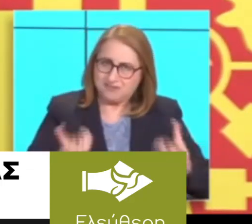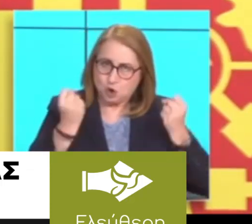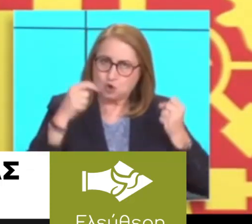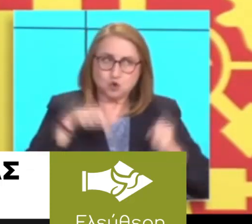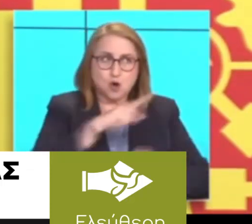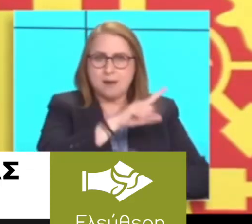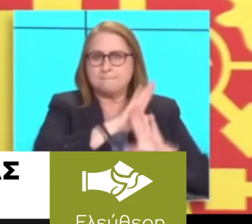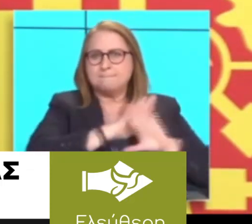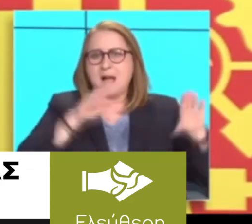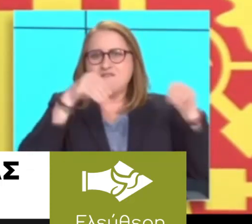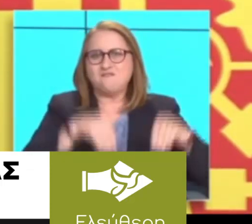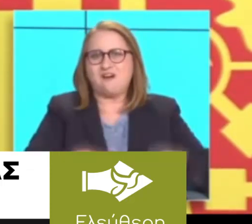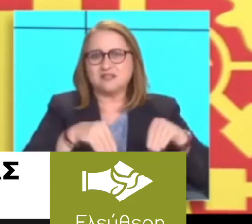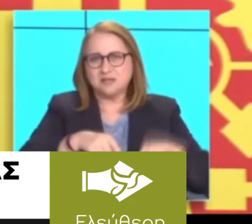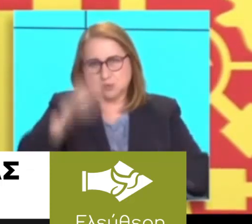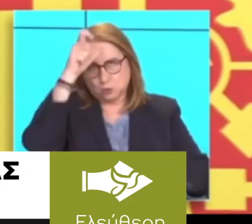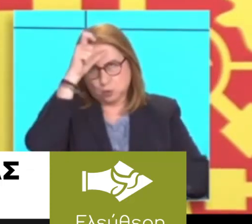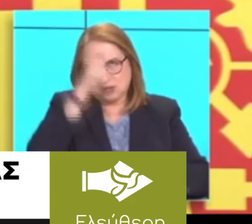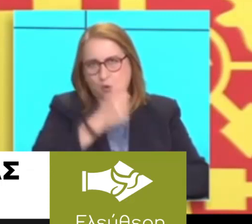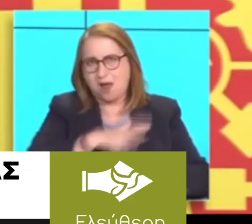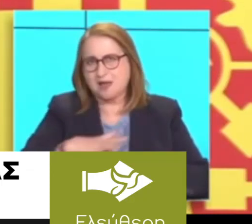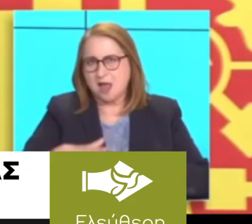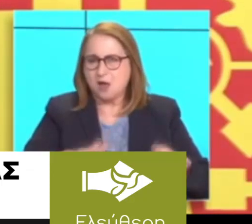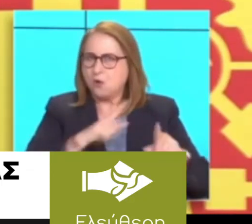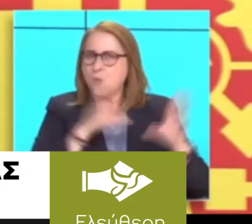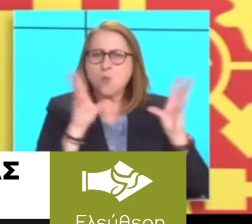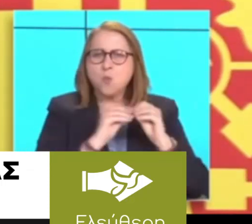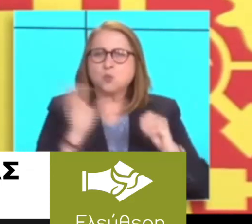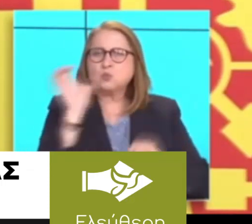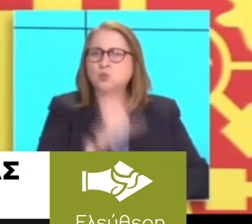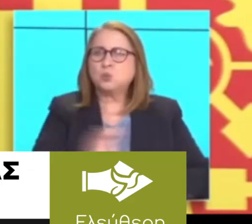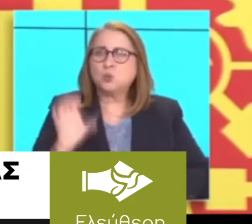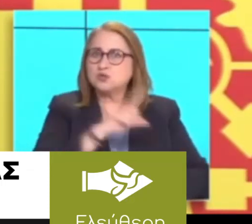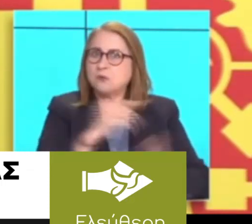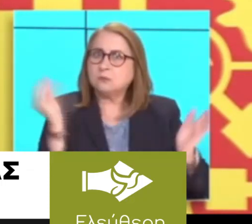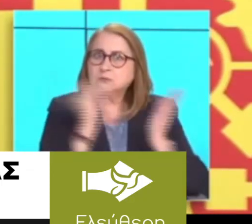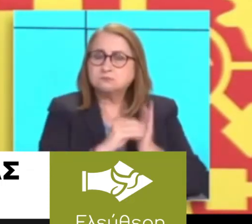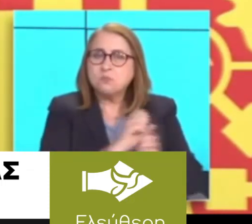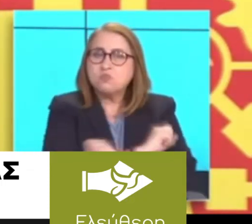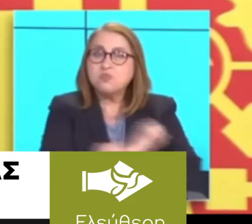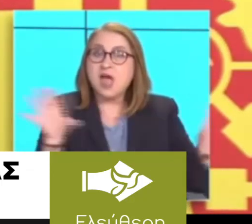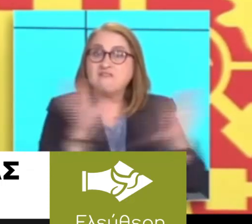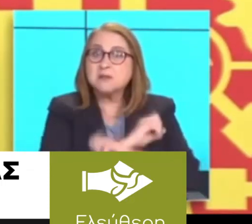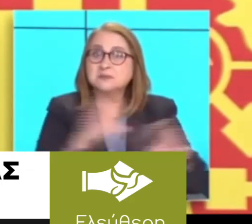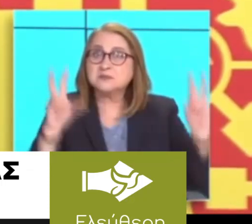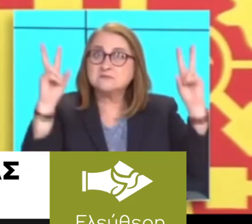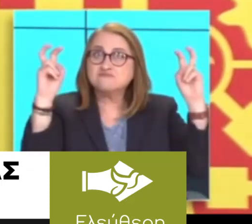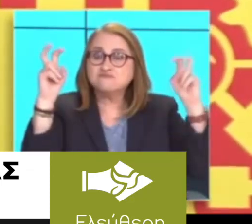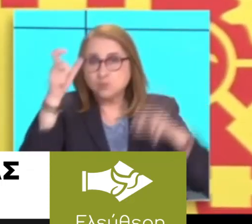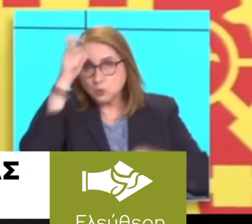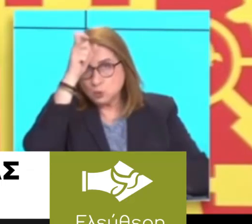οποίο έγινε, το οποίο αφορά την τουριστική εικόνα της χώρας, αφορά το τουριστικό μας προϊόν, αν